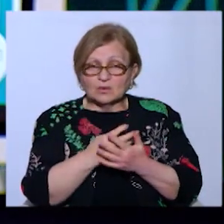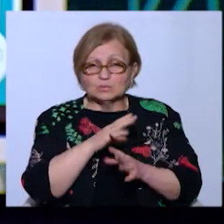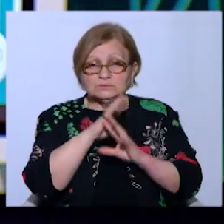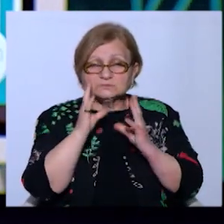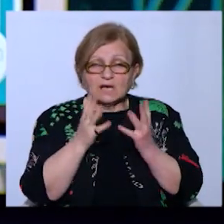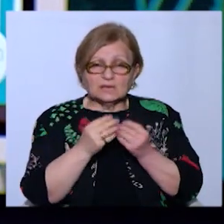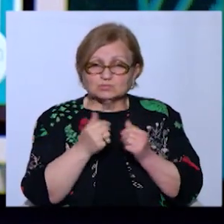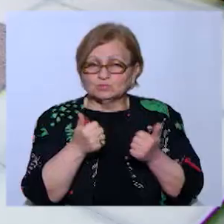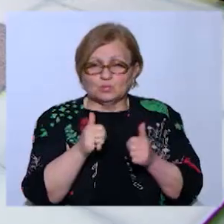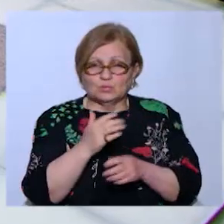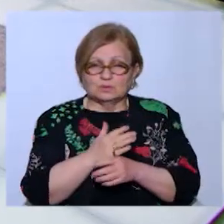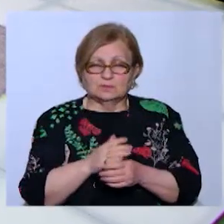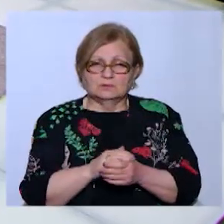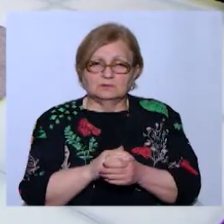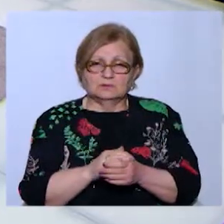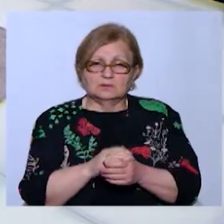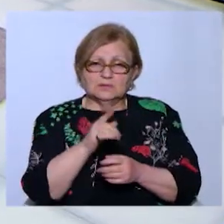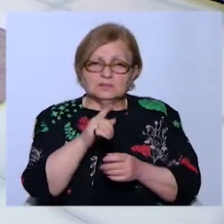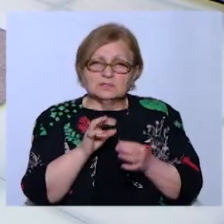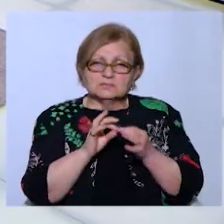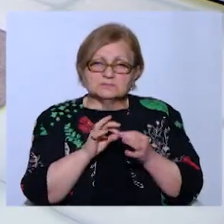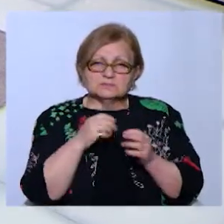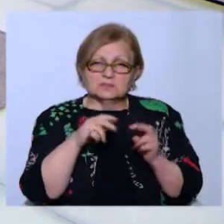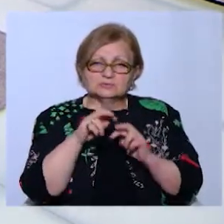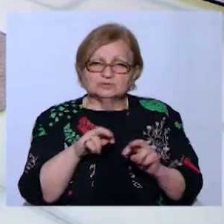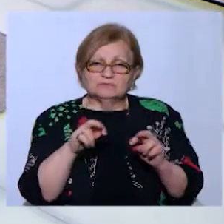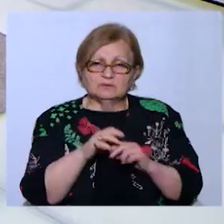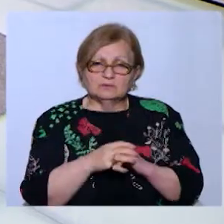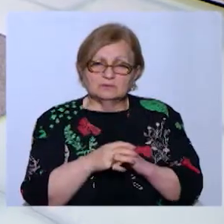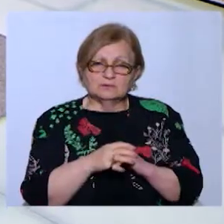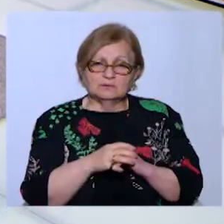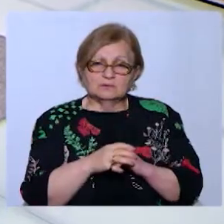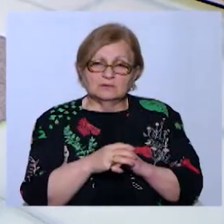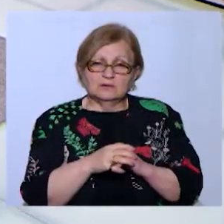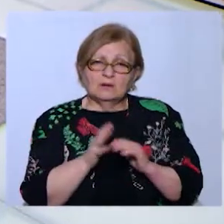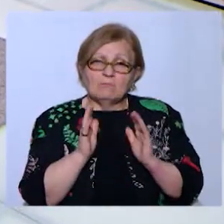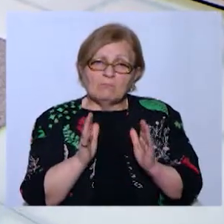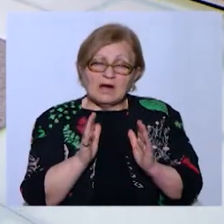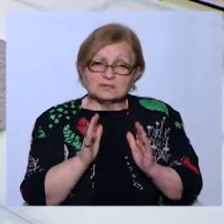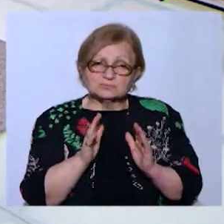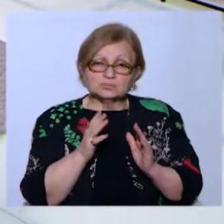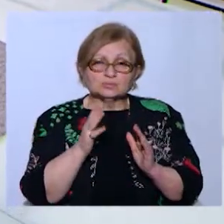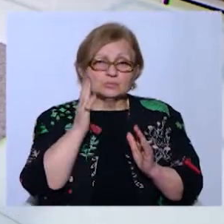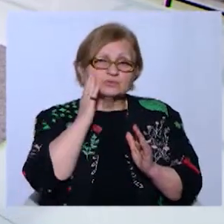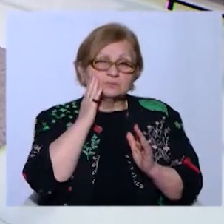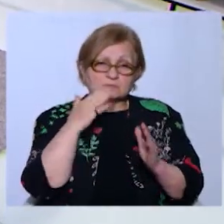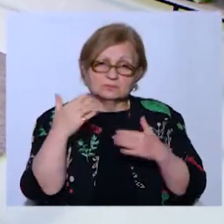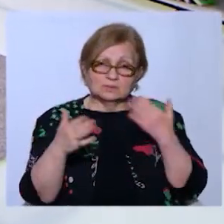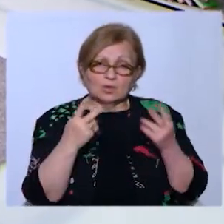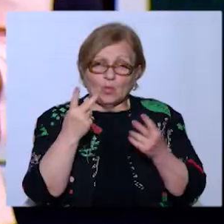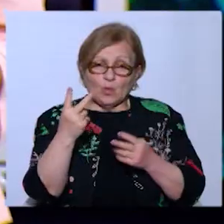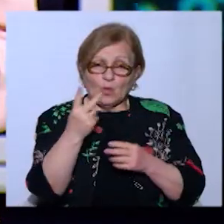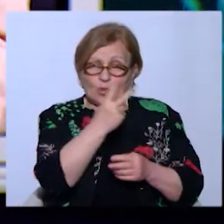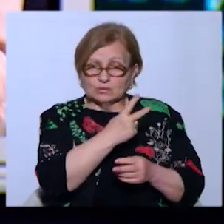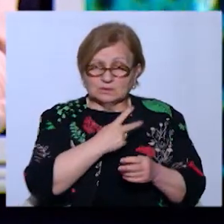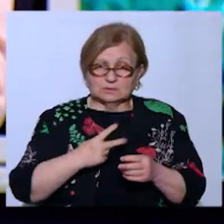ეს თეორია. ანუ ეს დამოკიდებულება და შევამოწმოთ. მარტო მაშინ არის, როცა ტოლ გვერდა სამკუთხედი, რომლის გვერდი ორი ერთეული